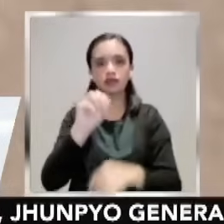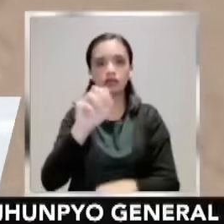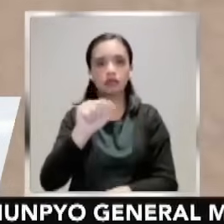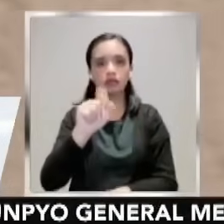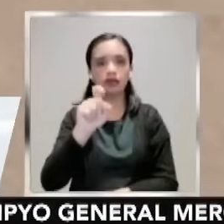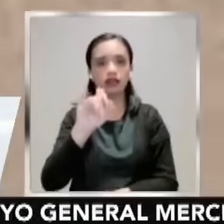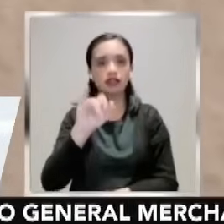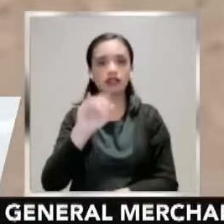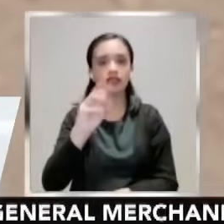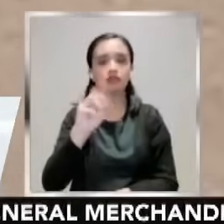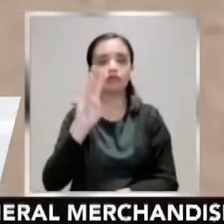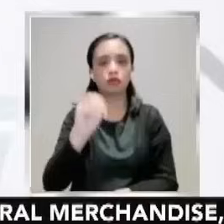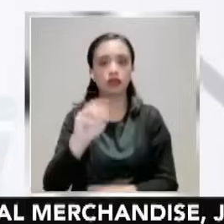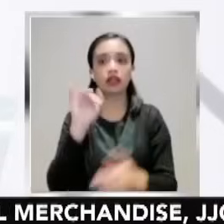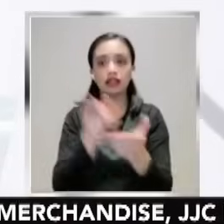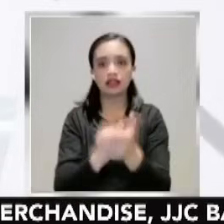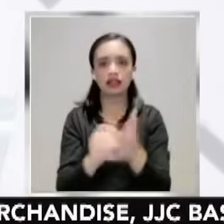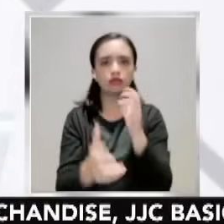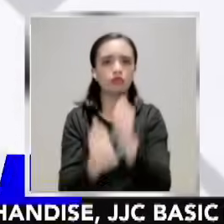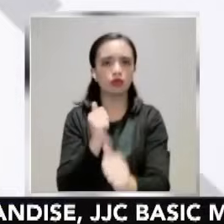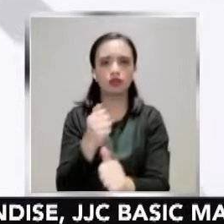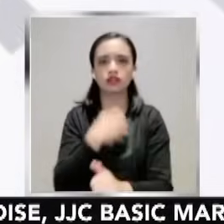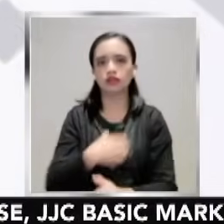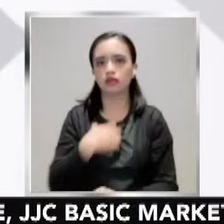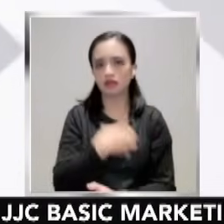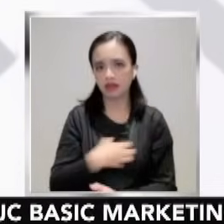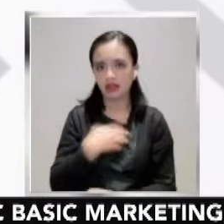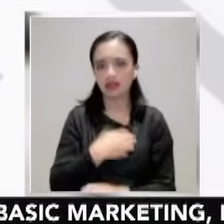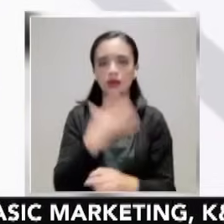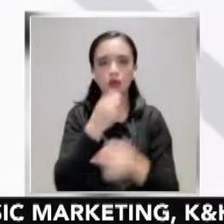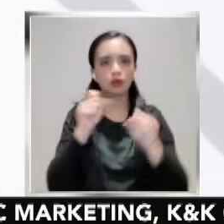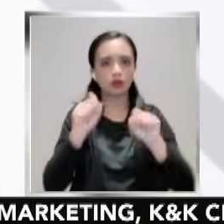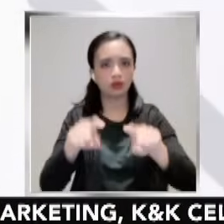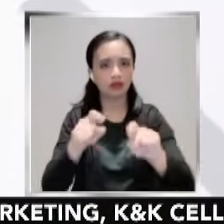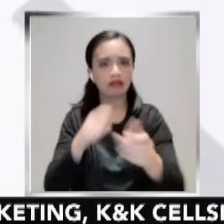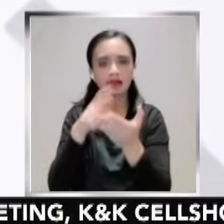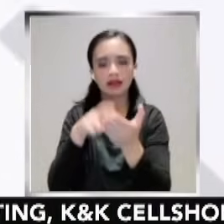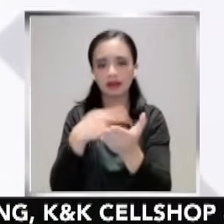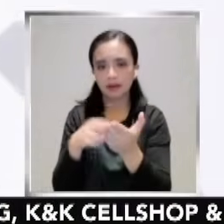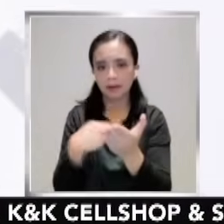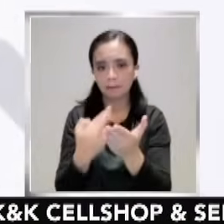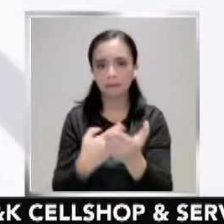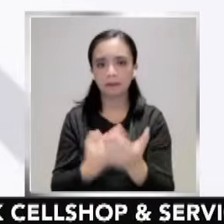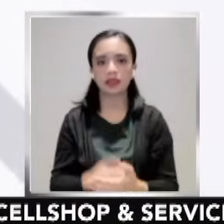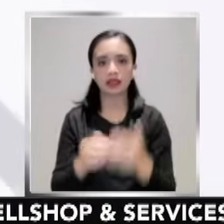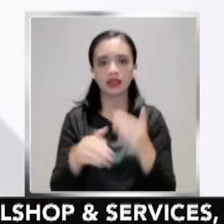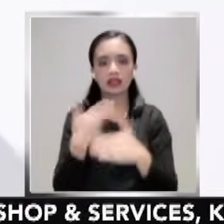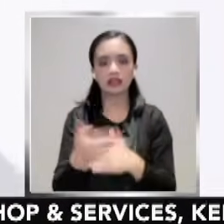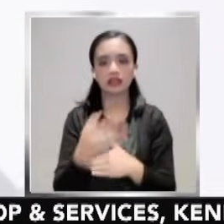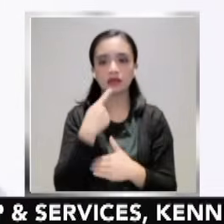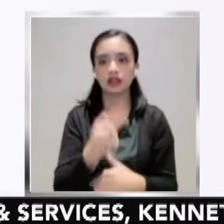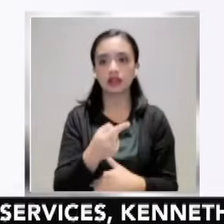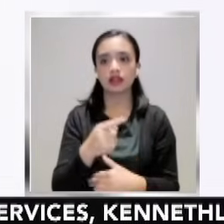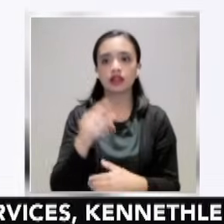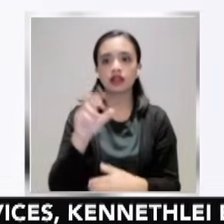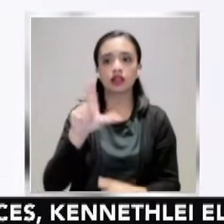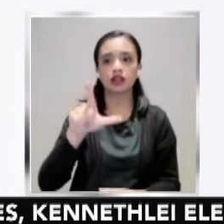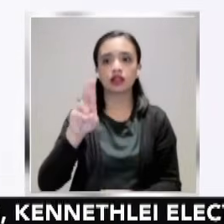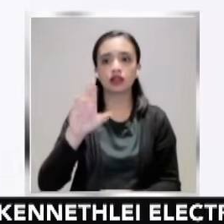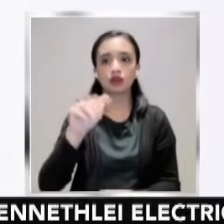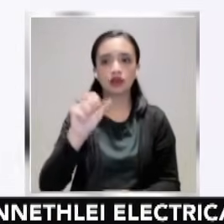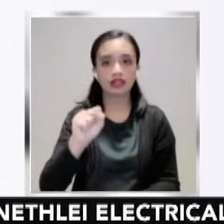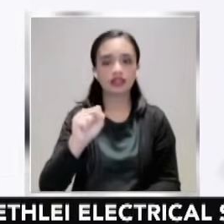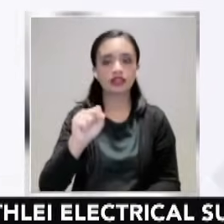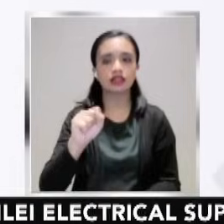na mga rice retailers sa statement ni executive secretary Lucas bersamin sinabi nitong na-terminate ang